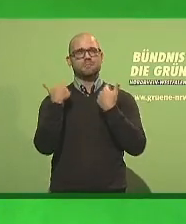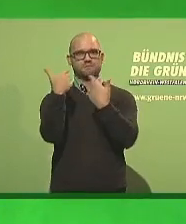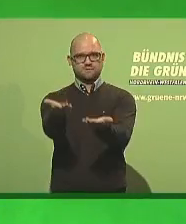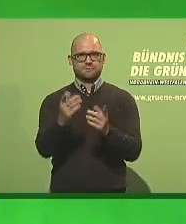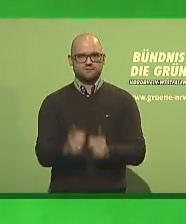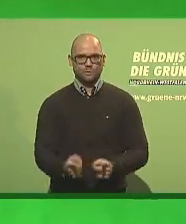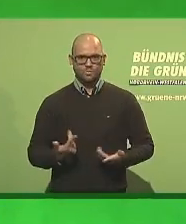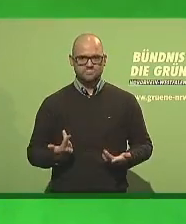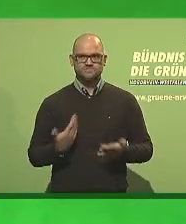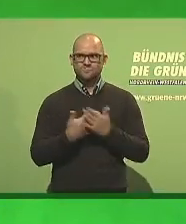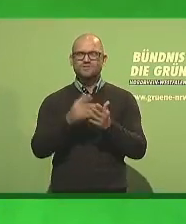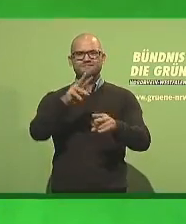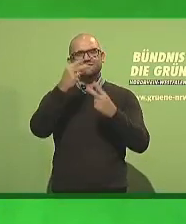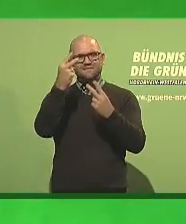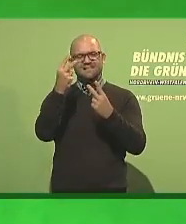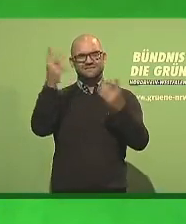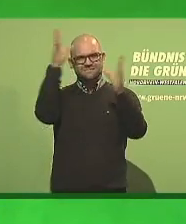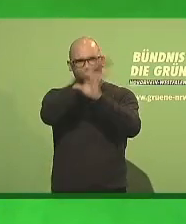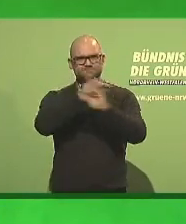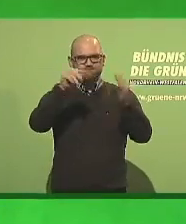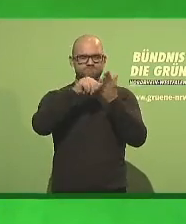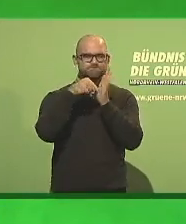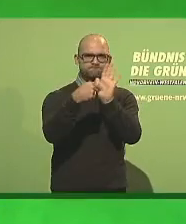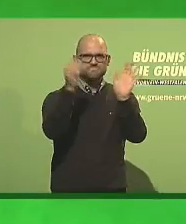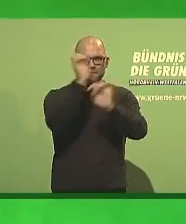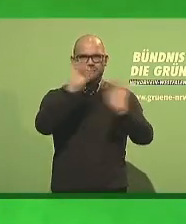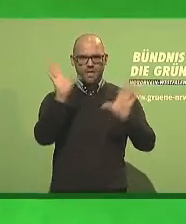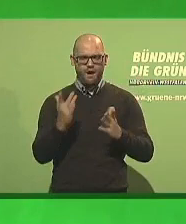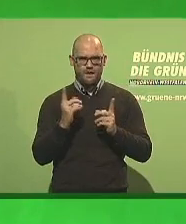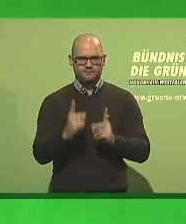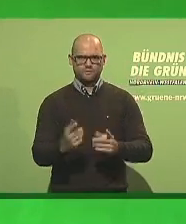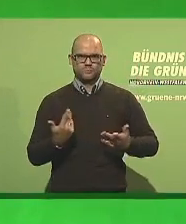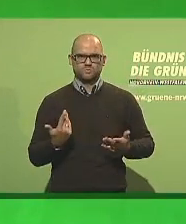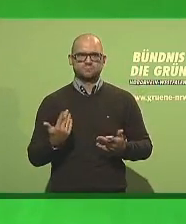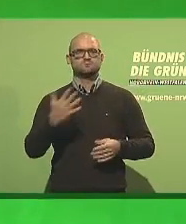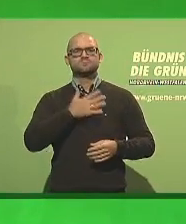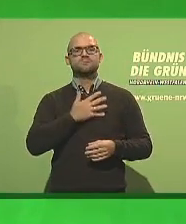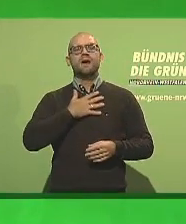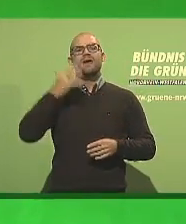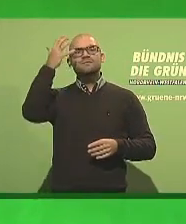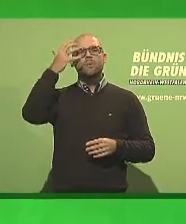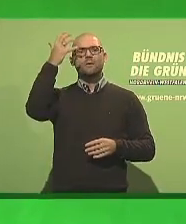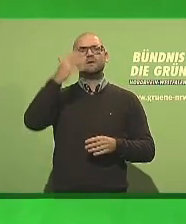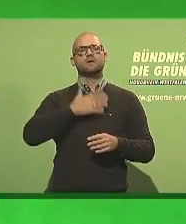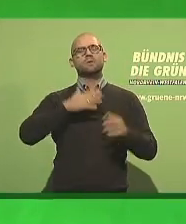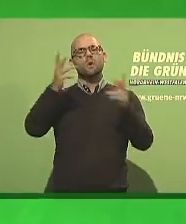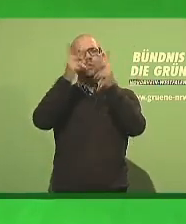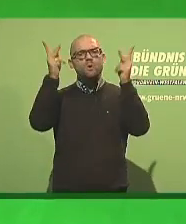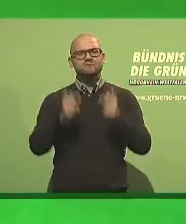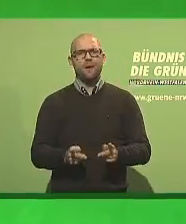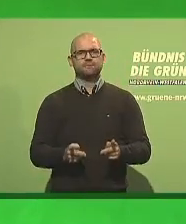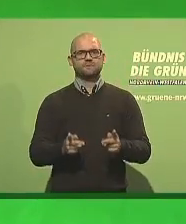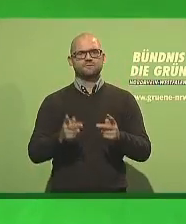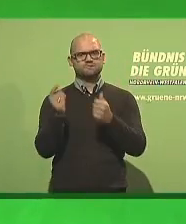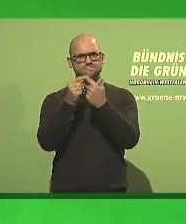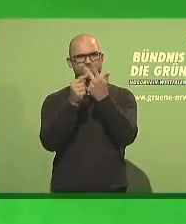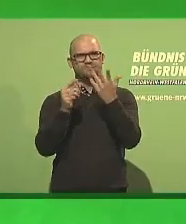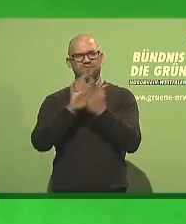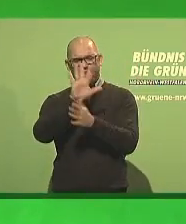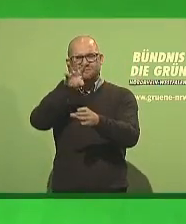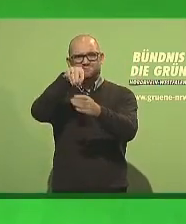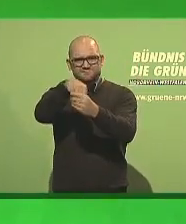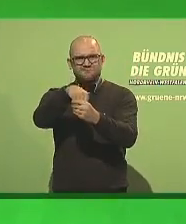überzeugend darstellen, damit wir die Theorien, die wir haben, die Konzepte, die wir haben, damit wir sie auch implementieren können